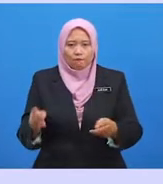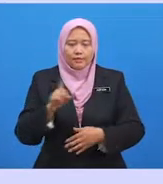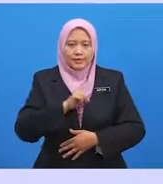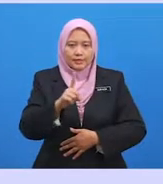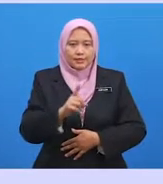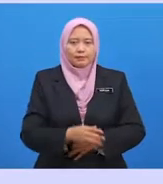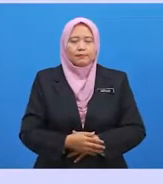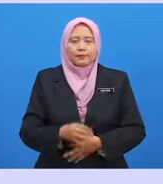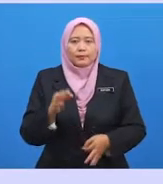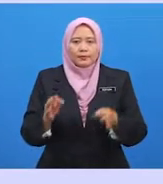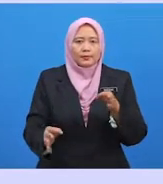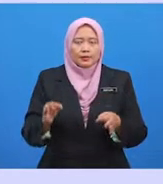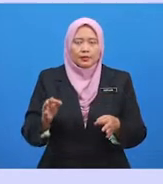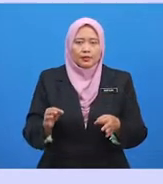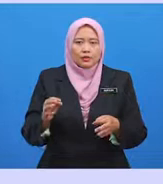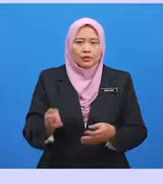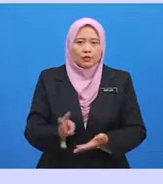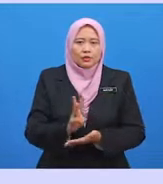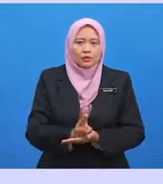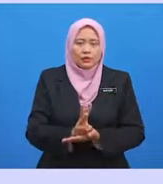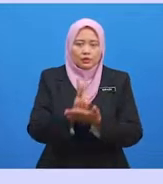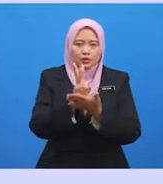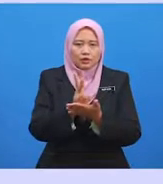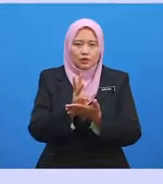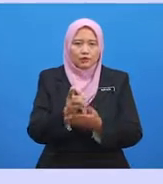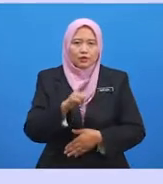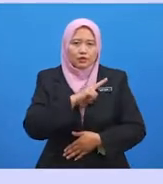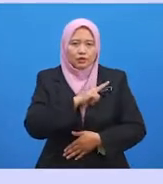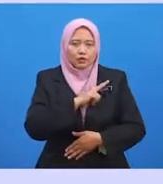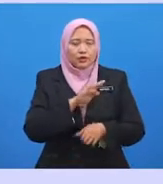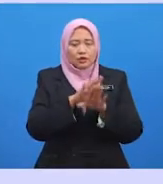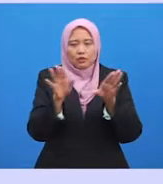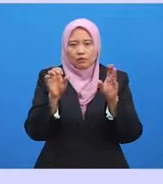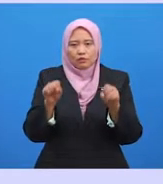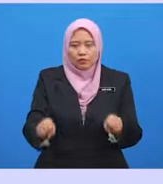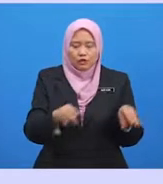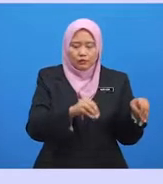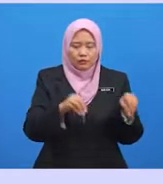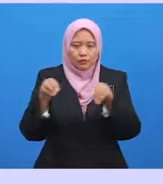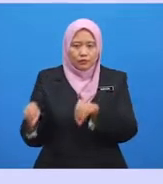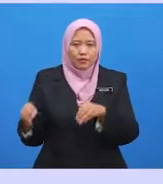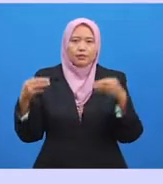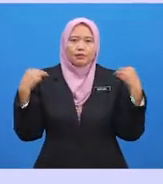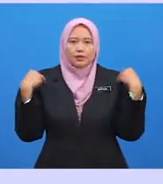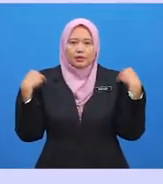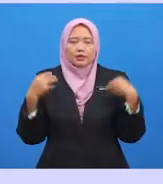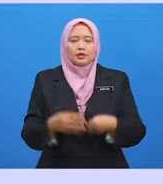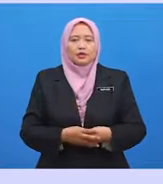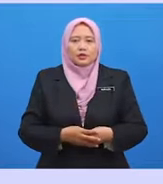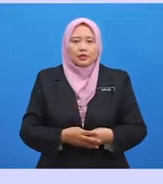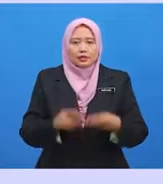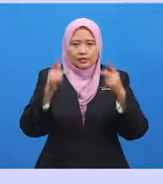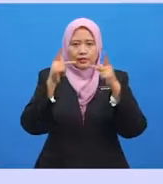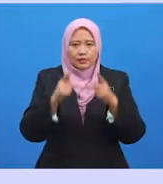diwakafkan harta itu akan beku tidak boleh dipindah miliknya oleh itu ia kekal milik